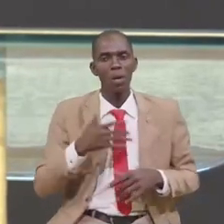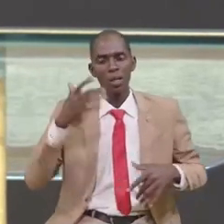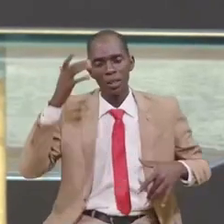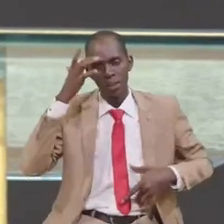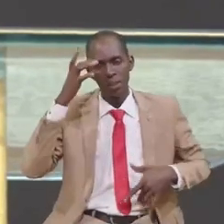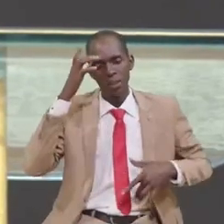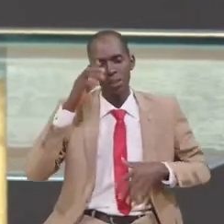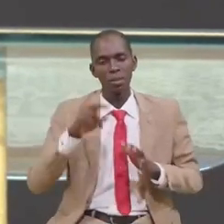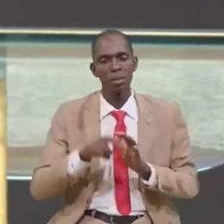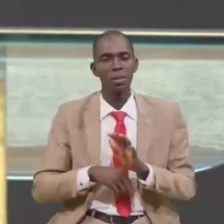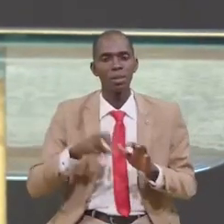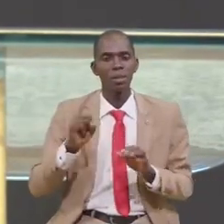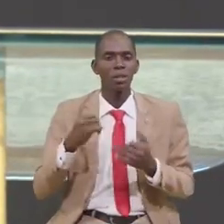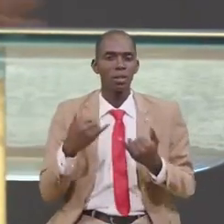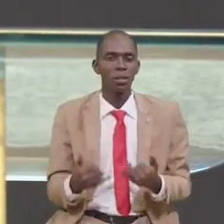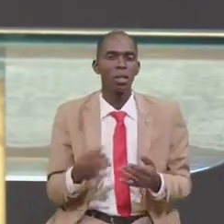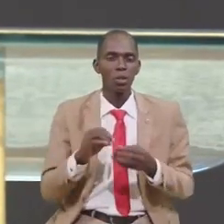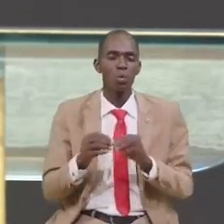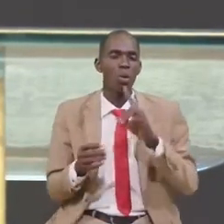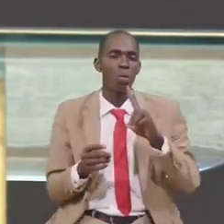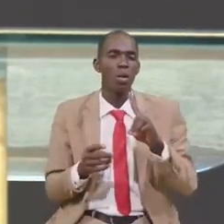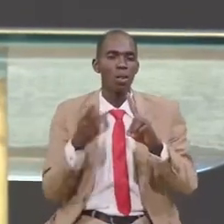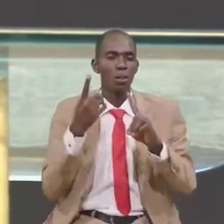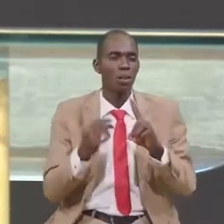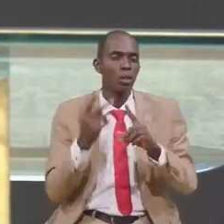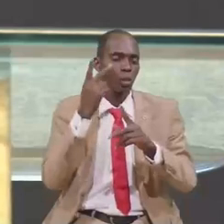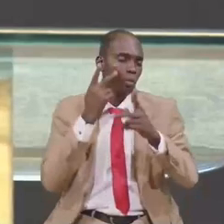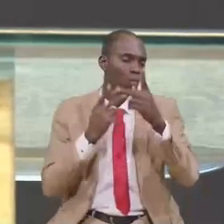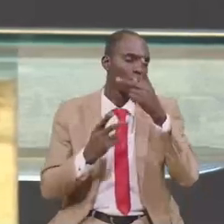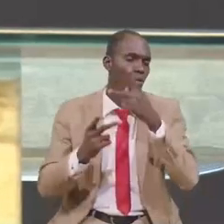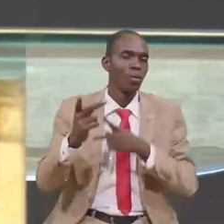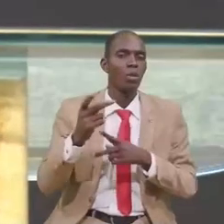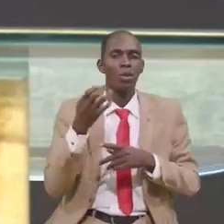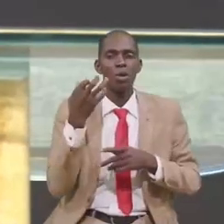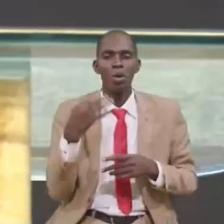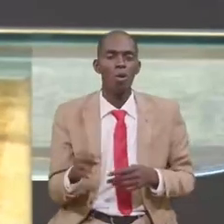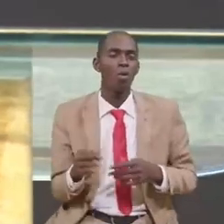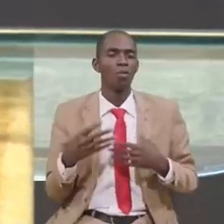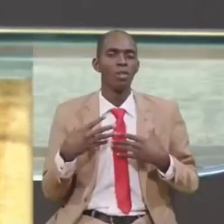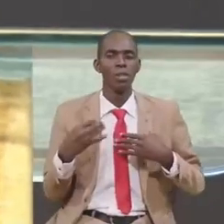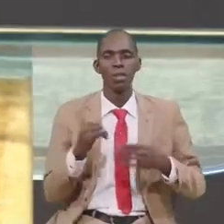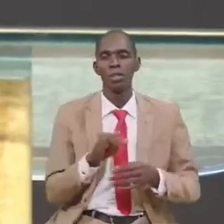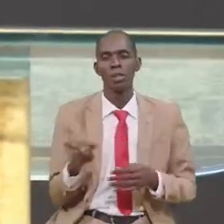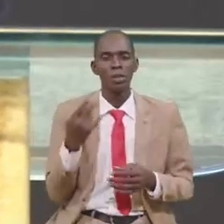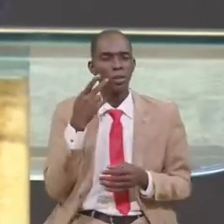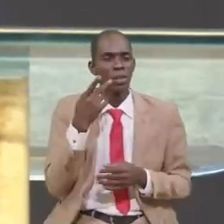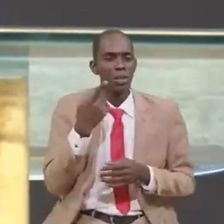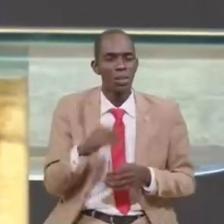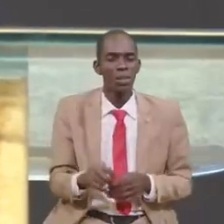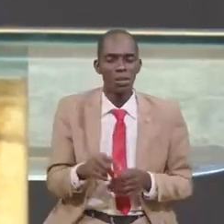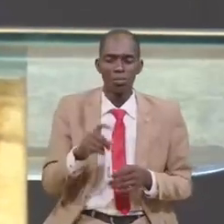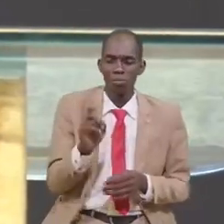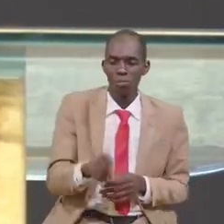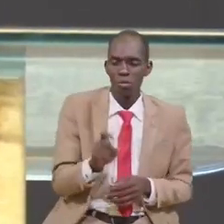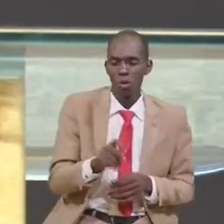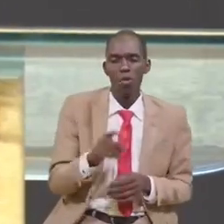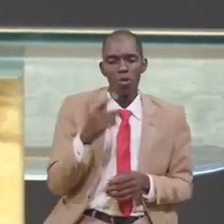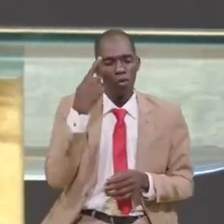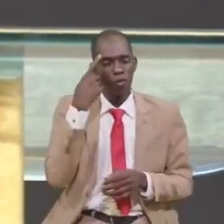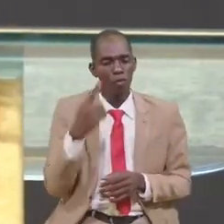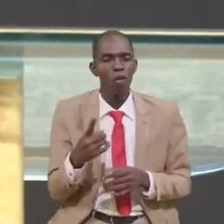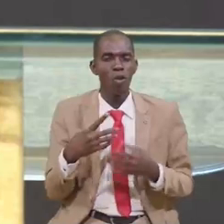trois petits sous-titres. Un, la prophétie de la guérison. Ouais. Il